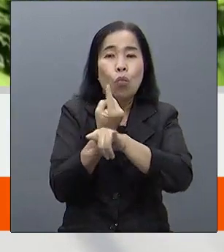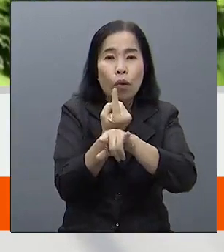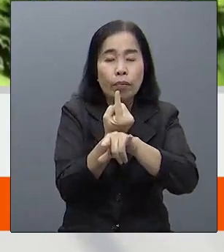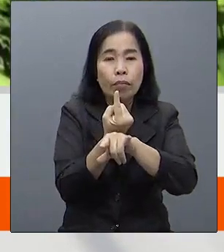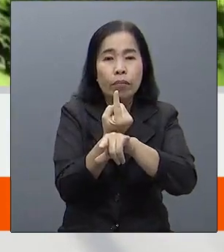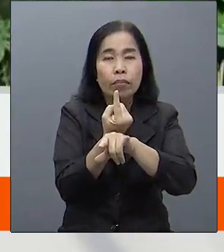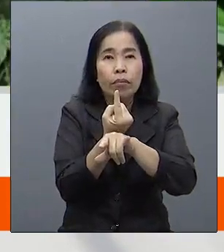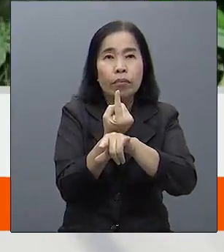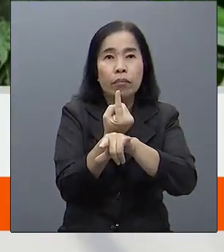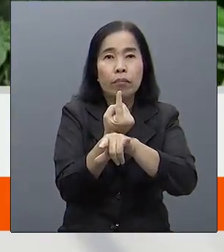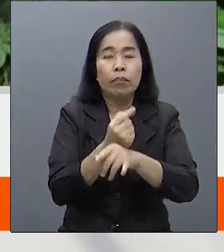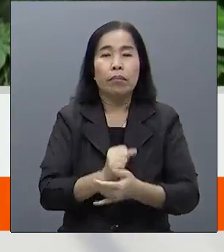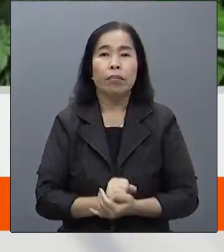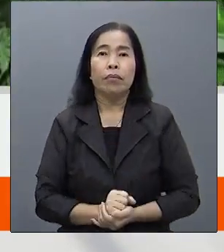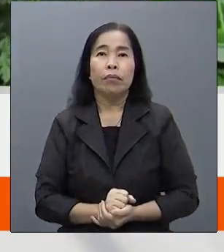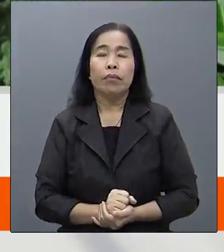ม